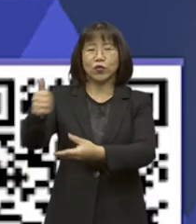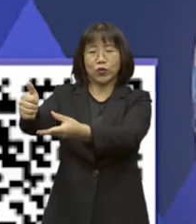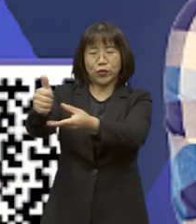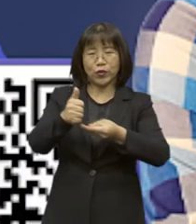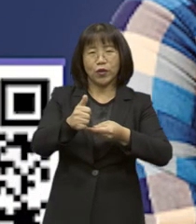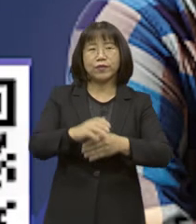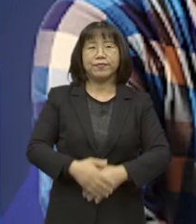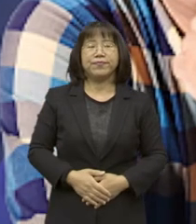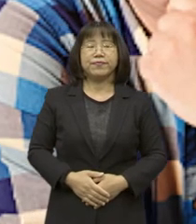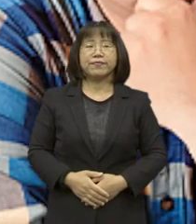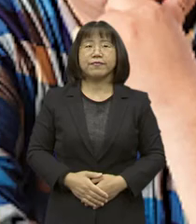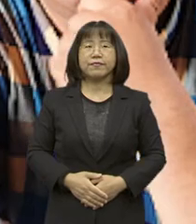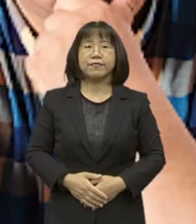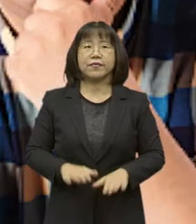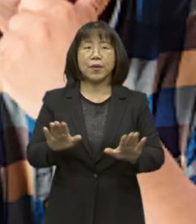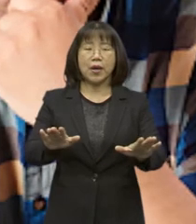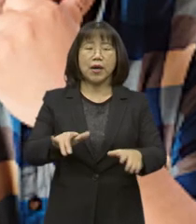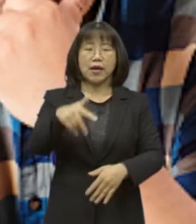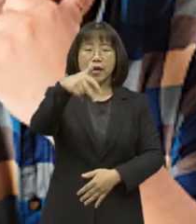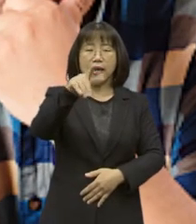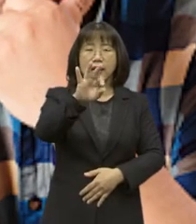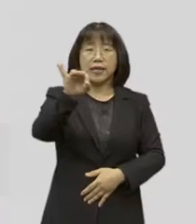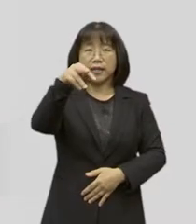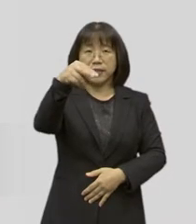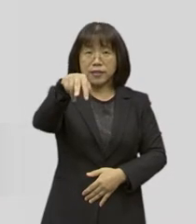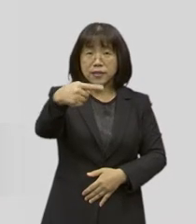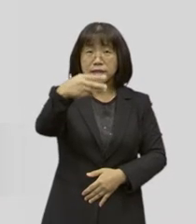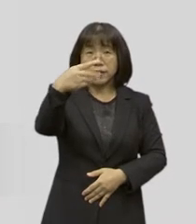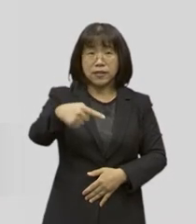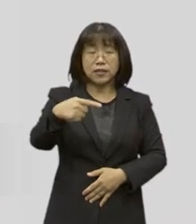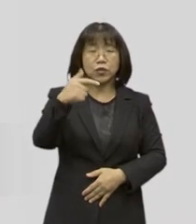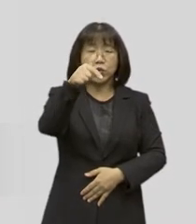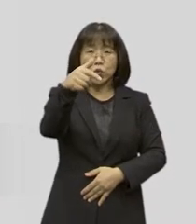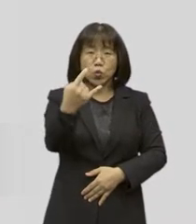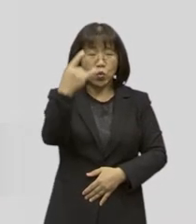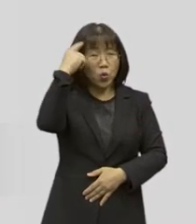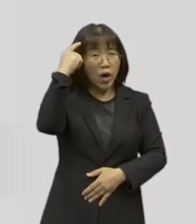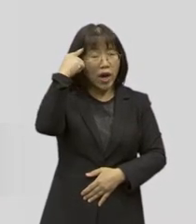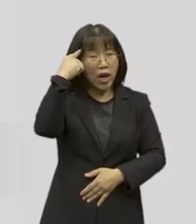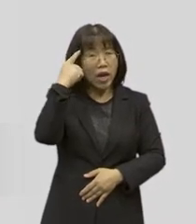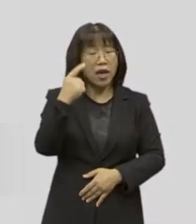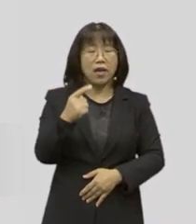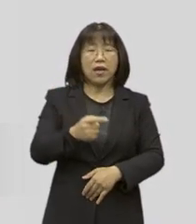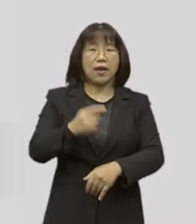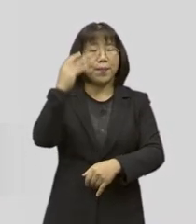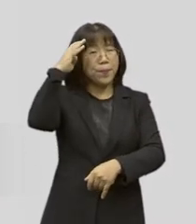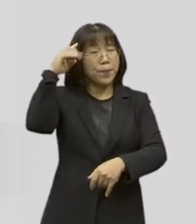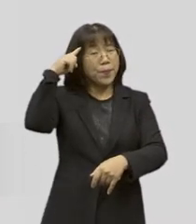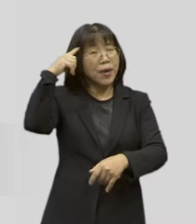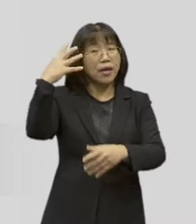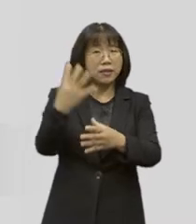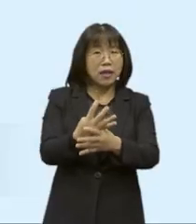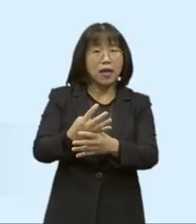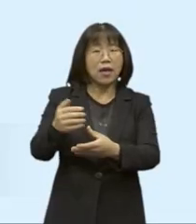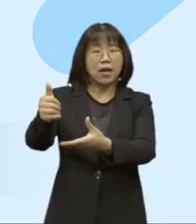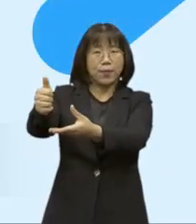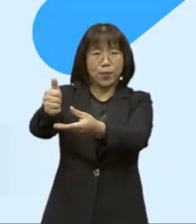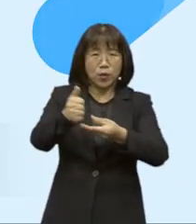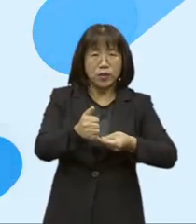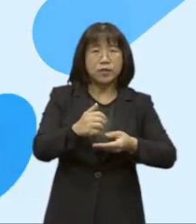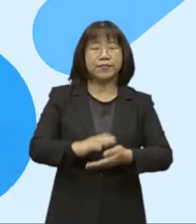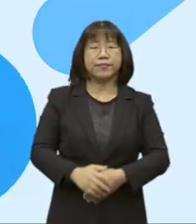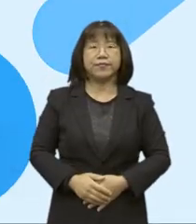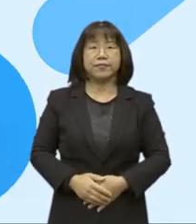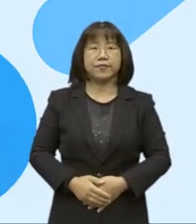강서 미래 아카데미 초청 강연에는 카이스트 바이오 및 뇌공학자 정재승 교수가 강사로 나와